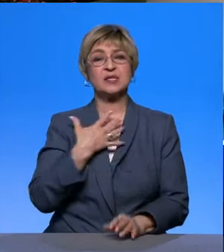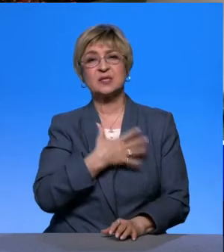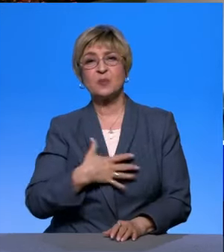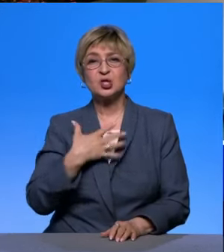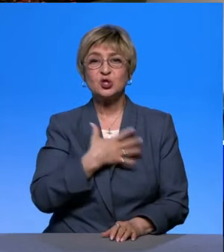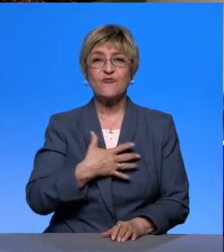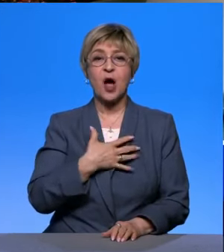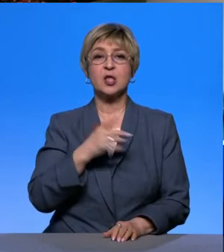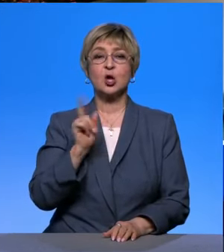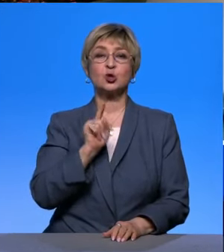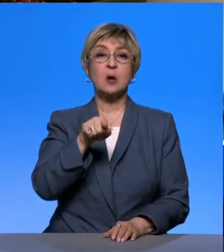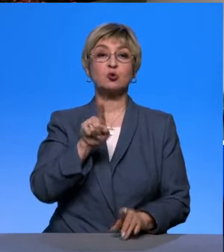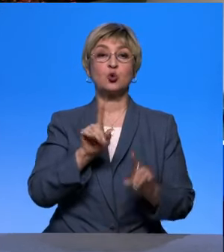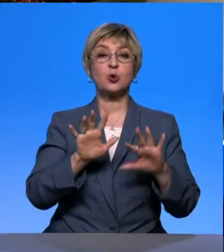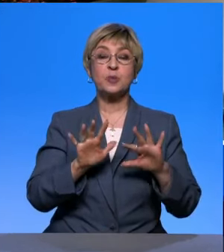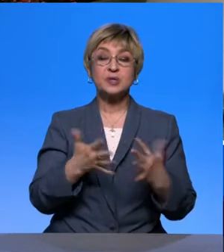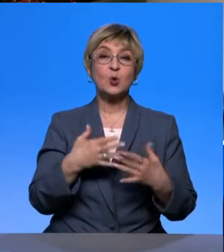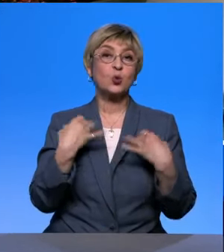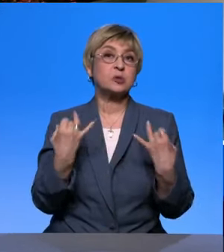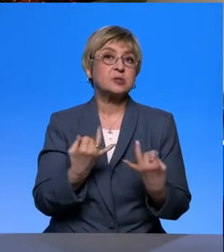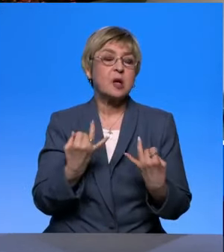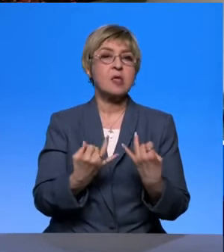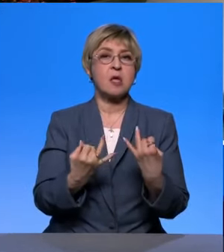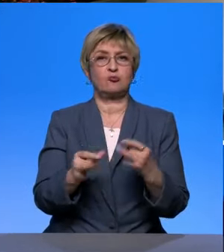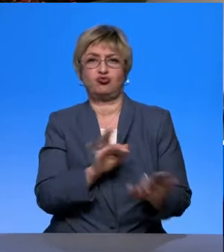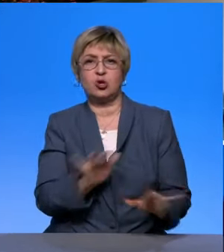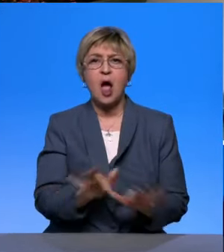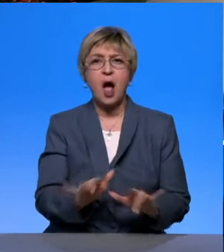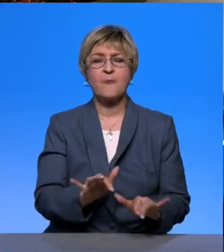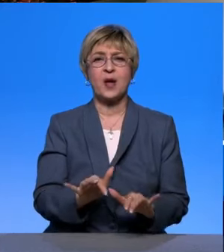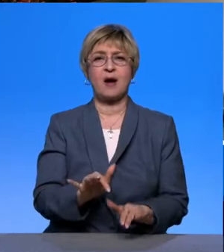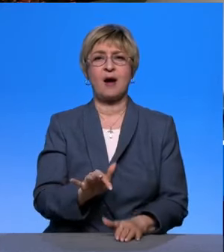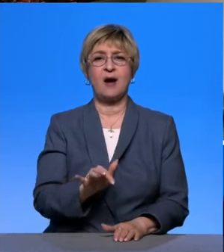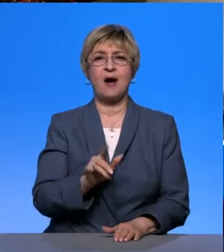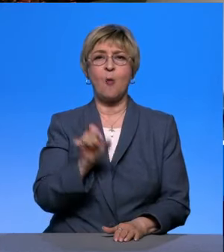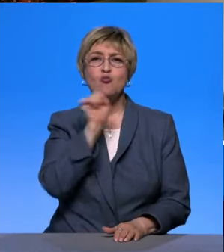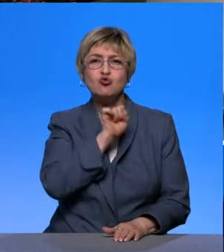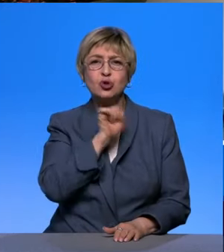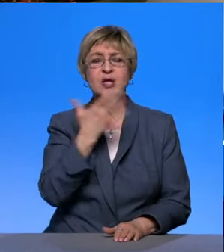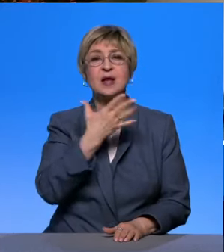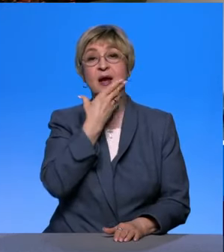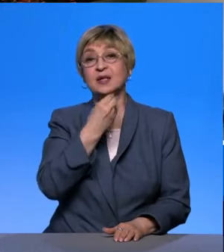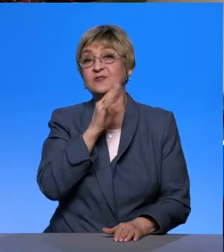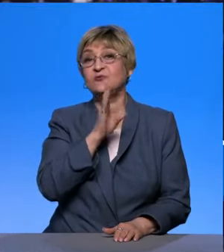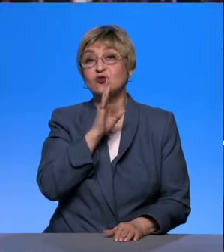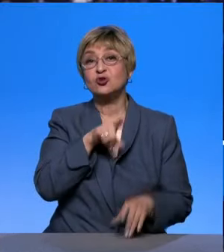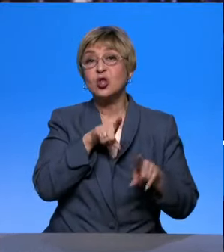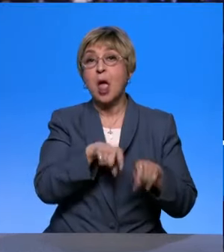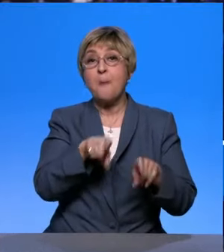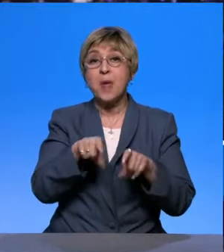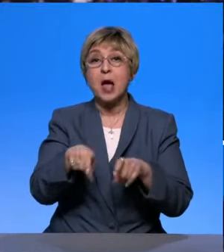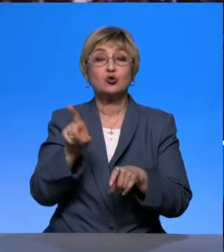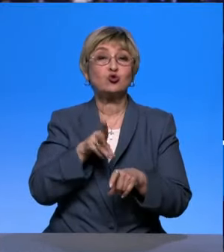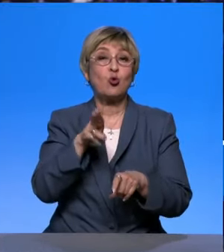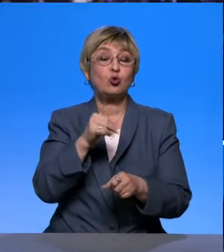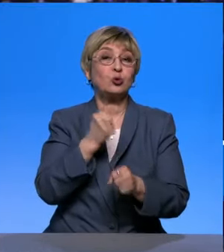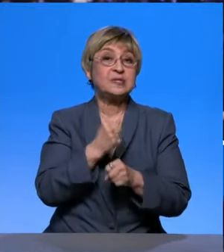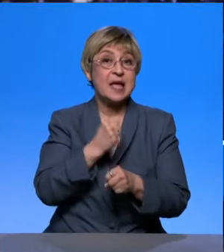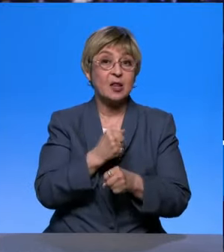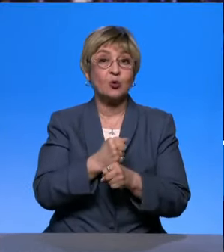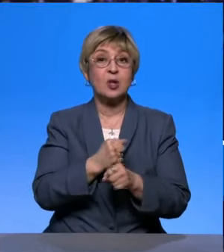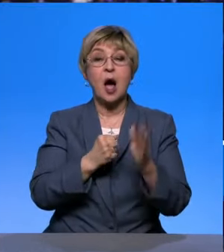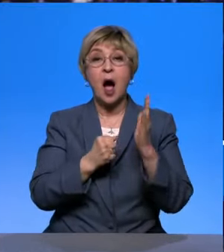что там что-то происходит, интересно, динамика, в конце концов, там, не знаю, мужики или красивые женщины там бегают и что-то делают, зачем-то гоняются. А